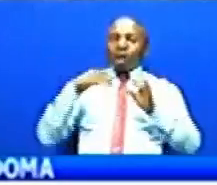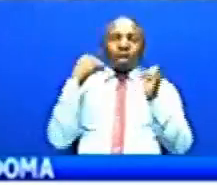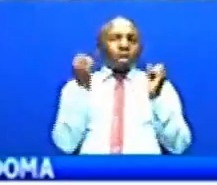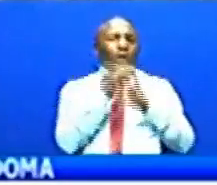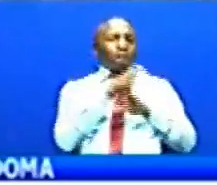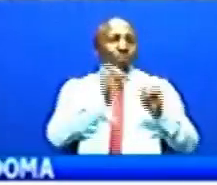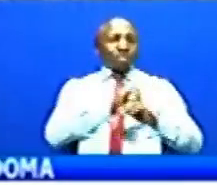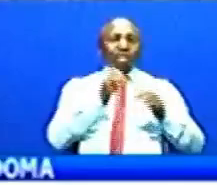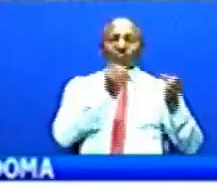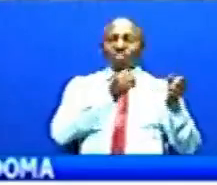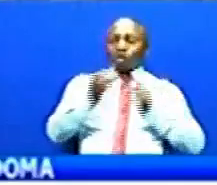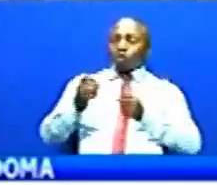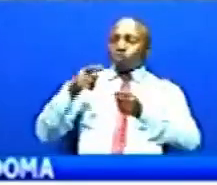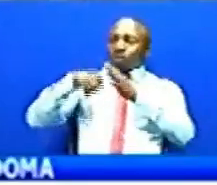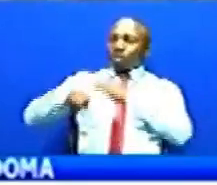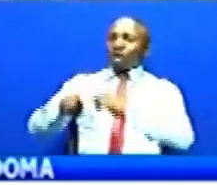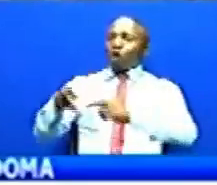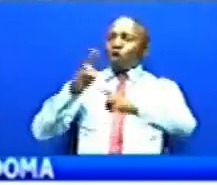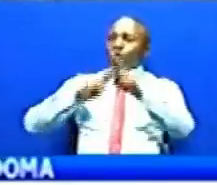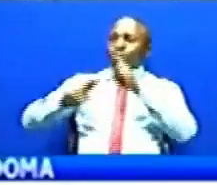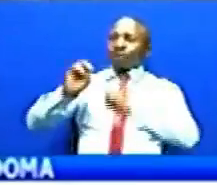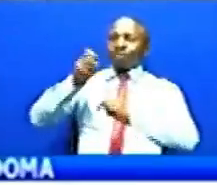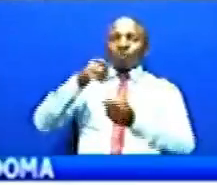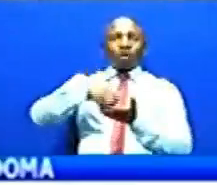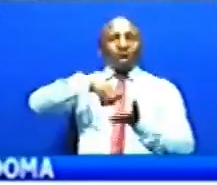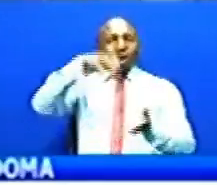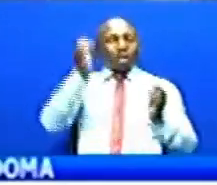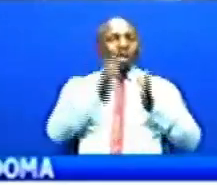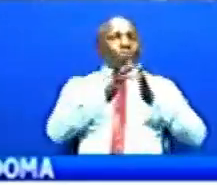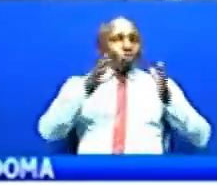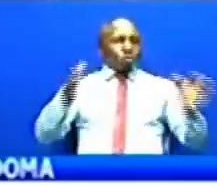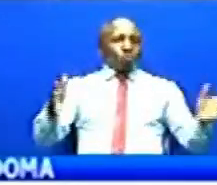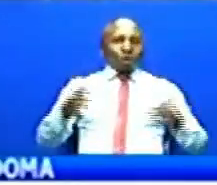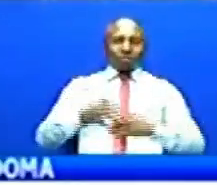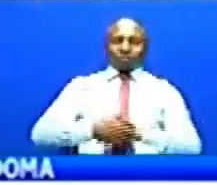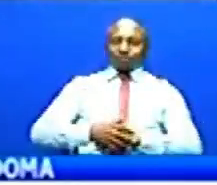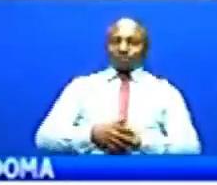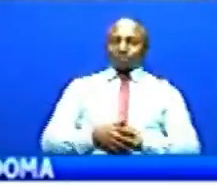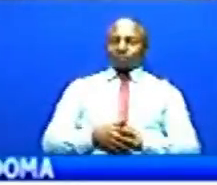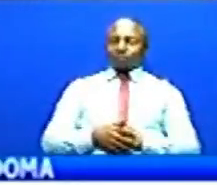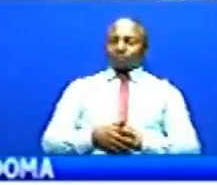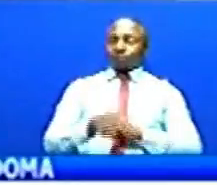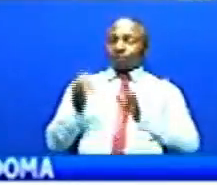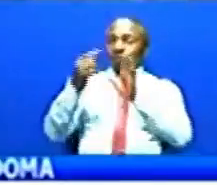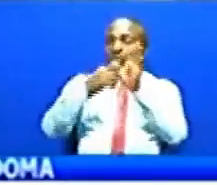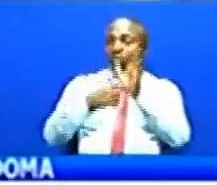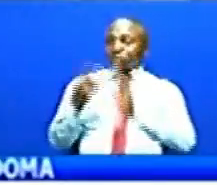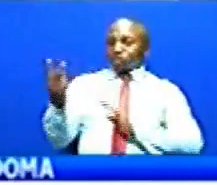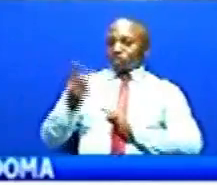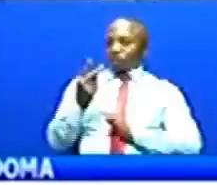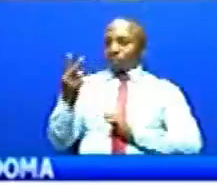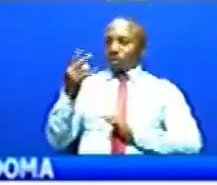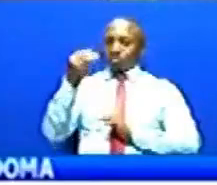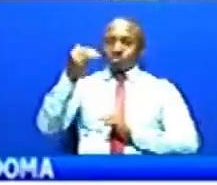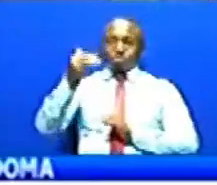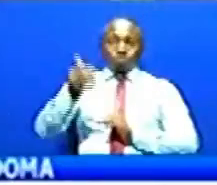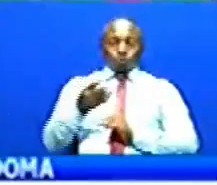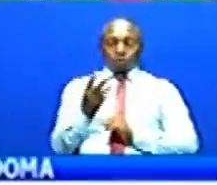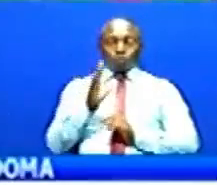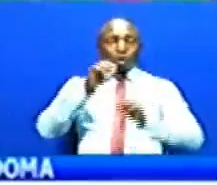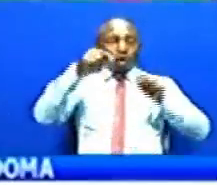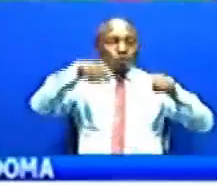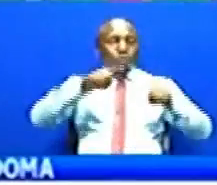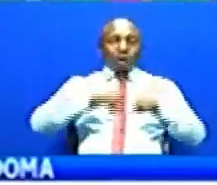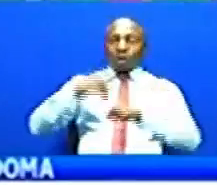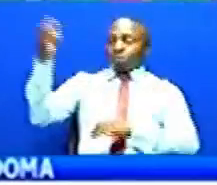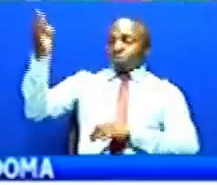akilalamikia kitendo cha kuwekwa kwenye hoteli zinazotoza gharama kubwa. Machi 22 mwaka huu, wakati akihutubia taifa